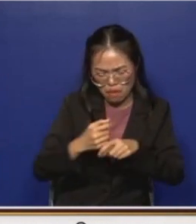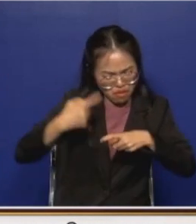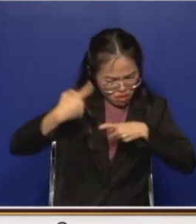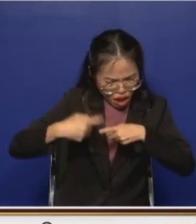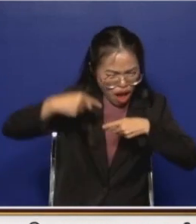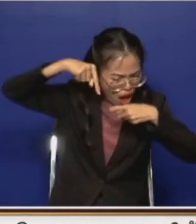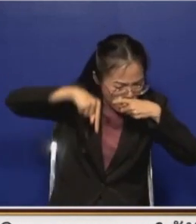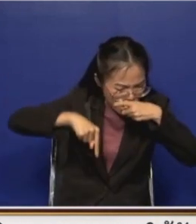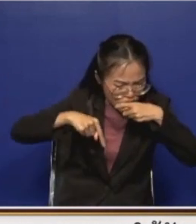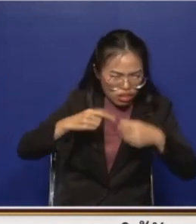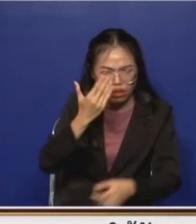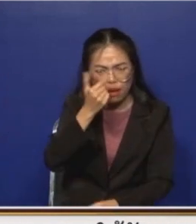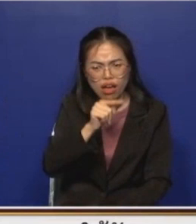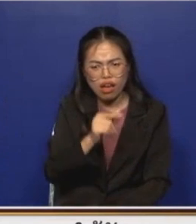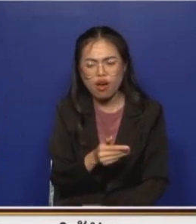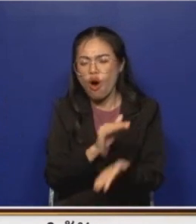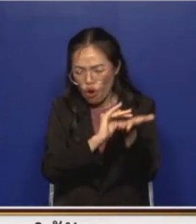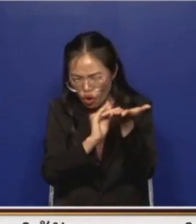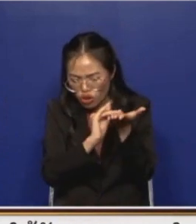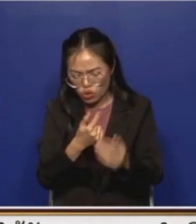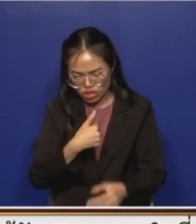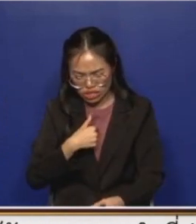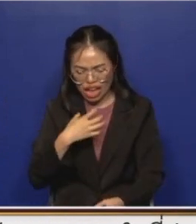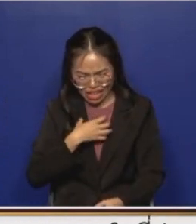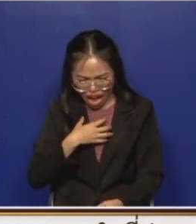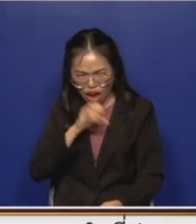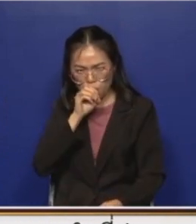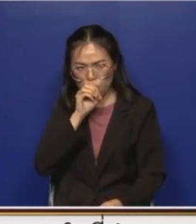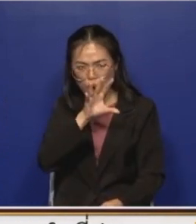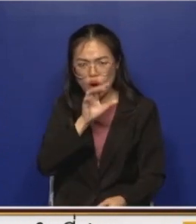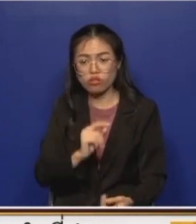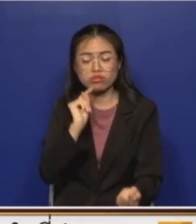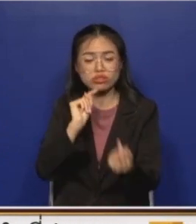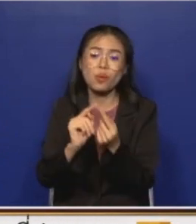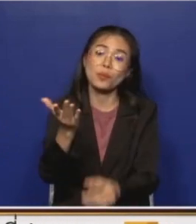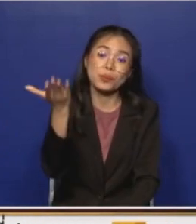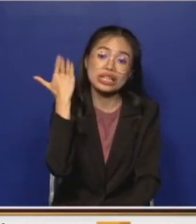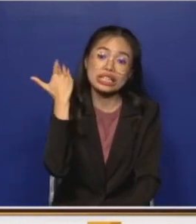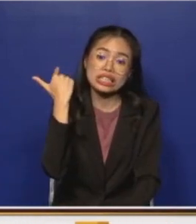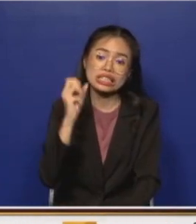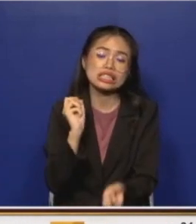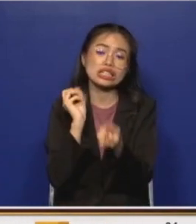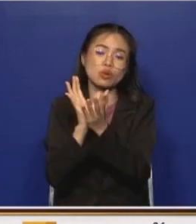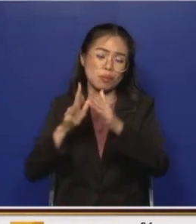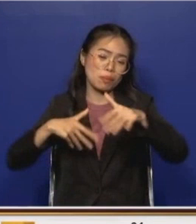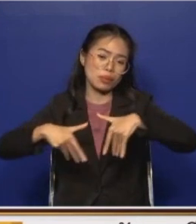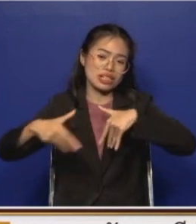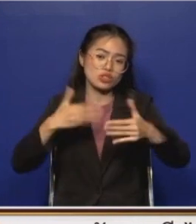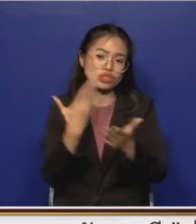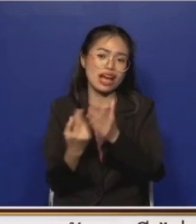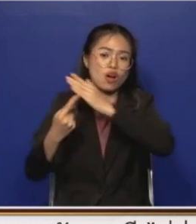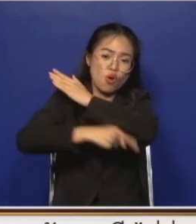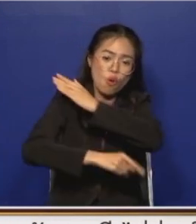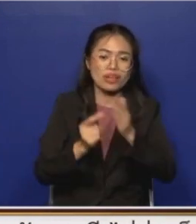โหลดทันขายได้ท่านจะไปสร้างความเหลื่อมล้ำอย่างนี้อีกแต่ขอโทษนะนี้ผมต้องพูดด้วยความหวังดีนะฮะแต่ต้